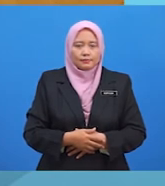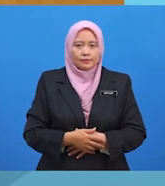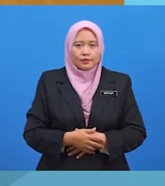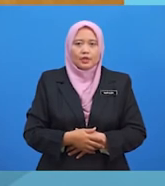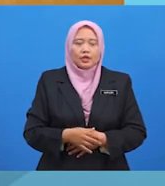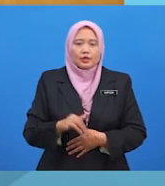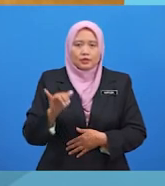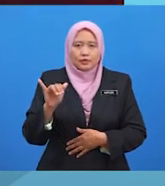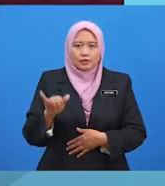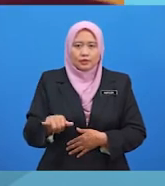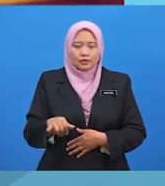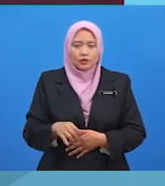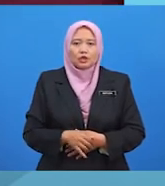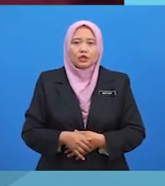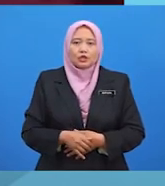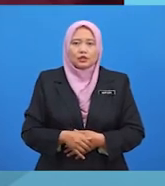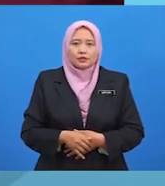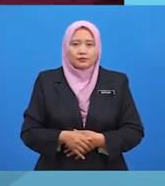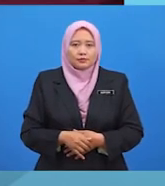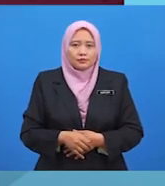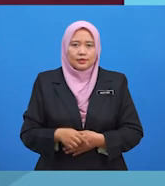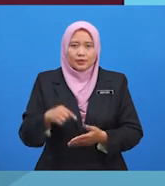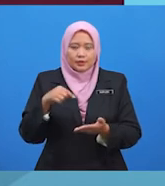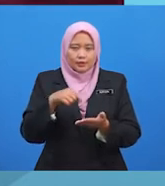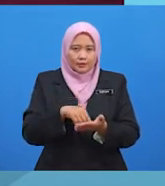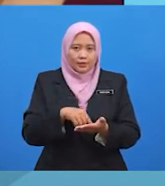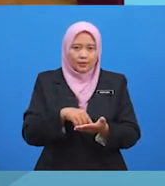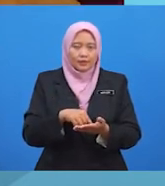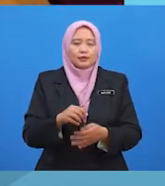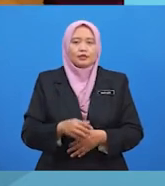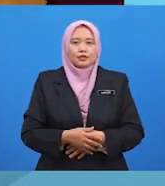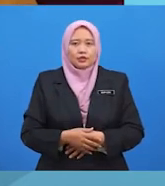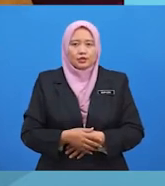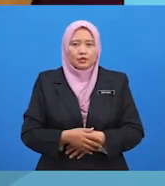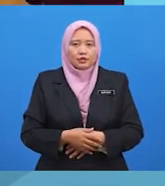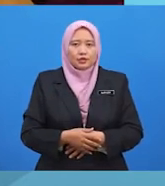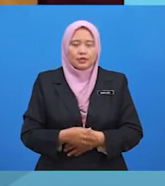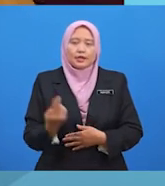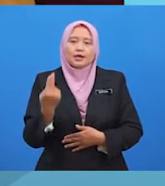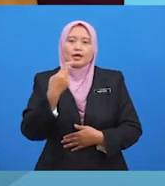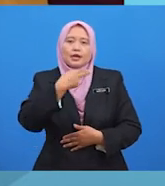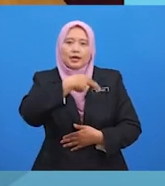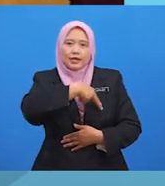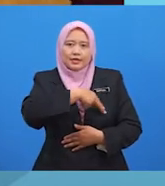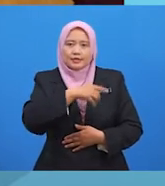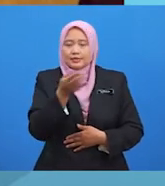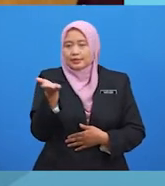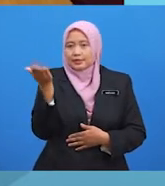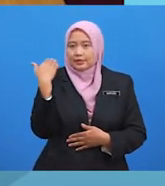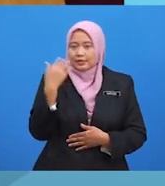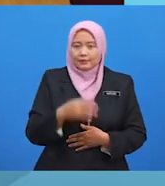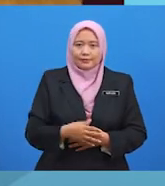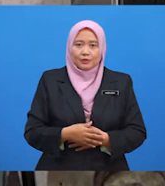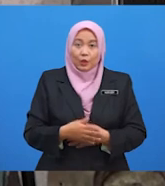Ya, ini dia rekaan yang telah kita bentuk, cetak dan potong tadi. Mudah